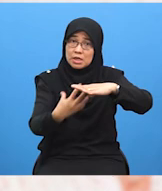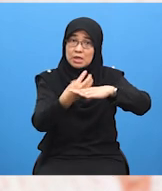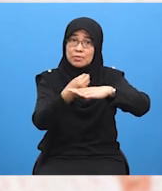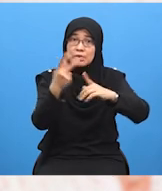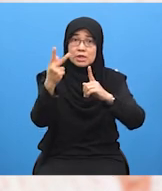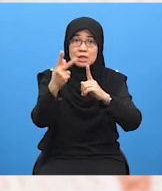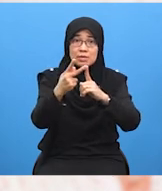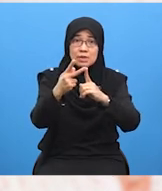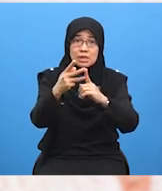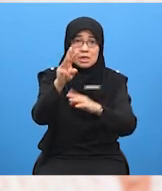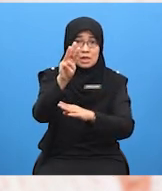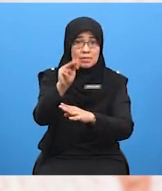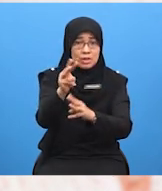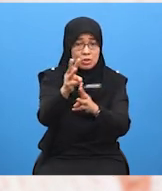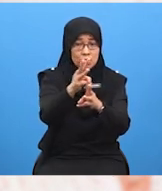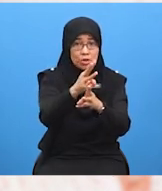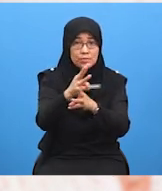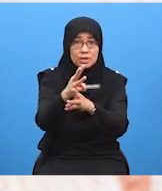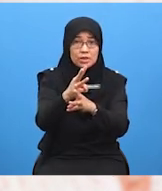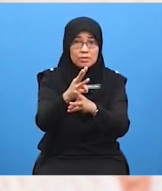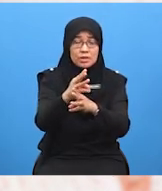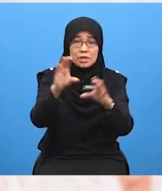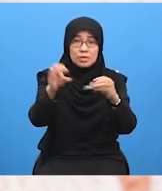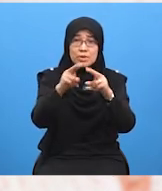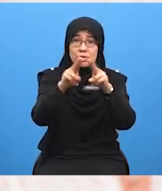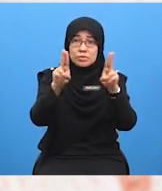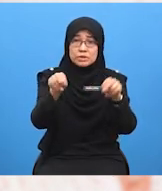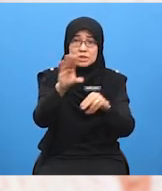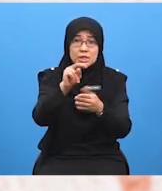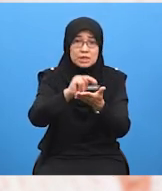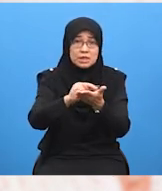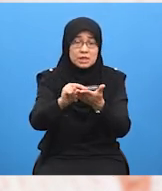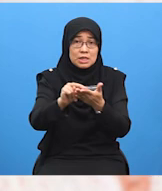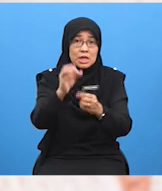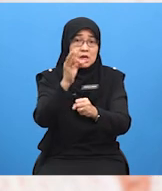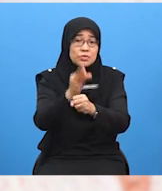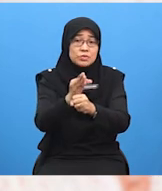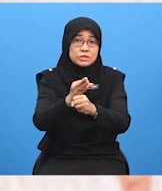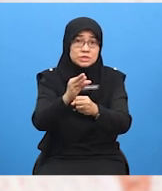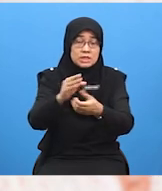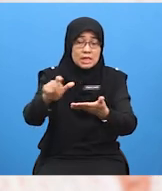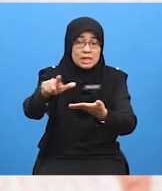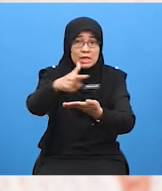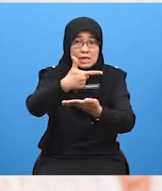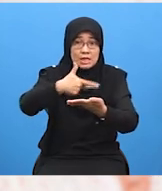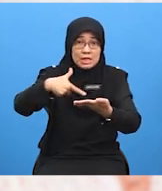pengawal, membuat pengujian dan penilaian kefungsian litar elektronik,